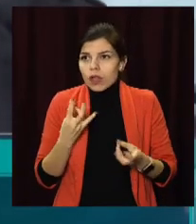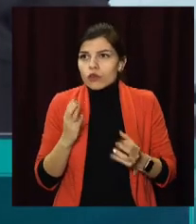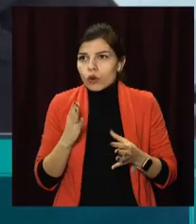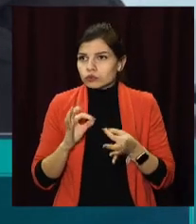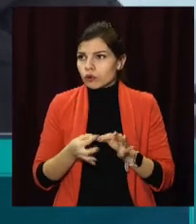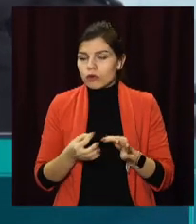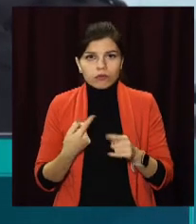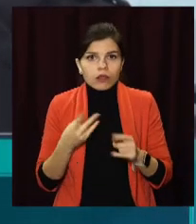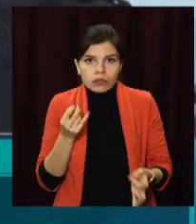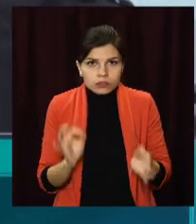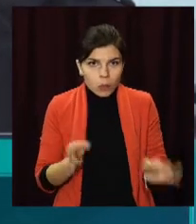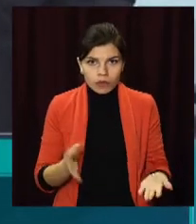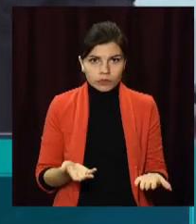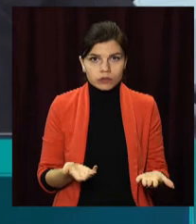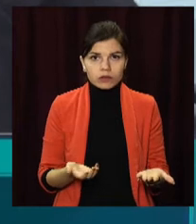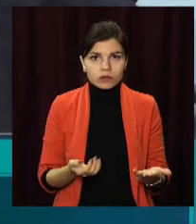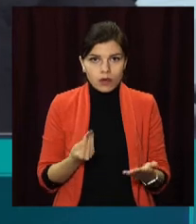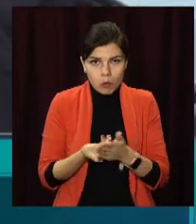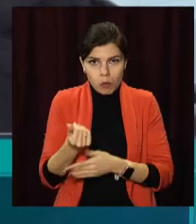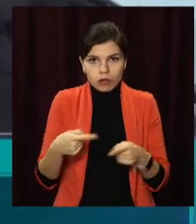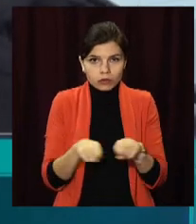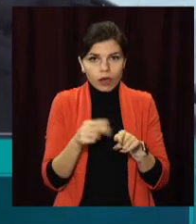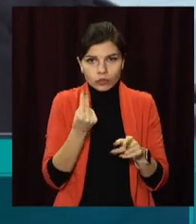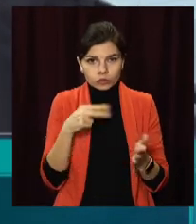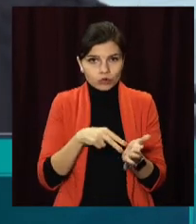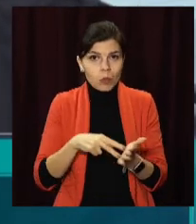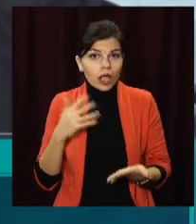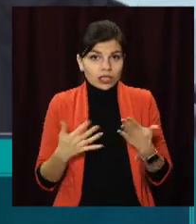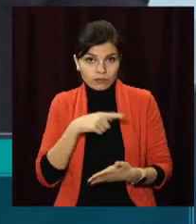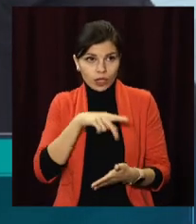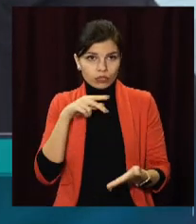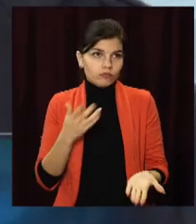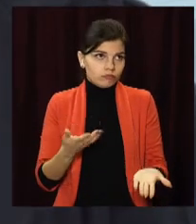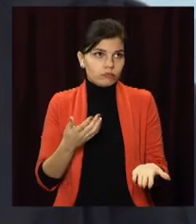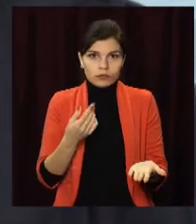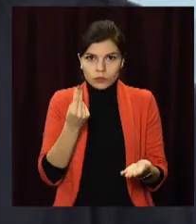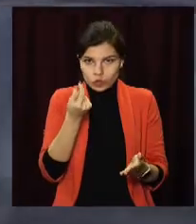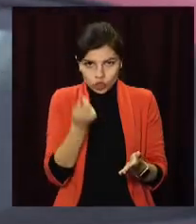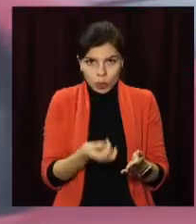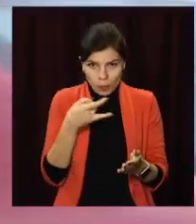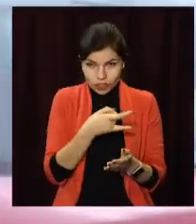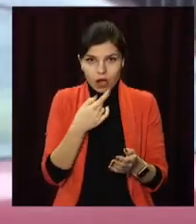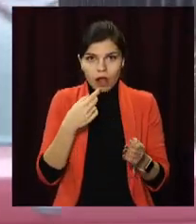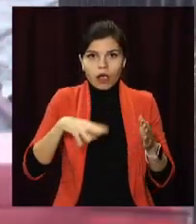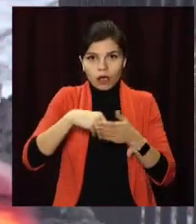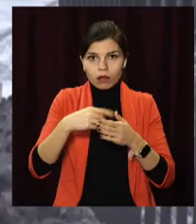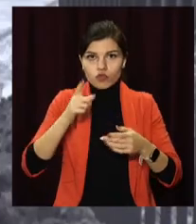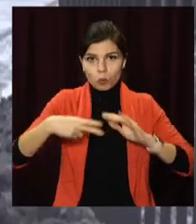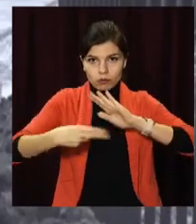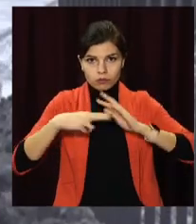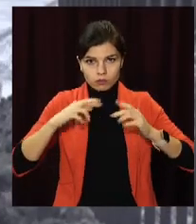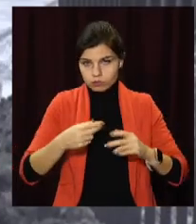Це несправедливо платити таку суму, якщо вона стоїть, коштує дешевше. На Дніпропетровщині